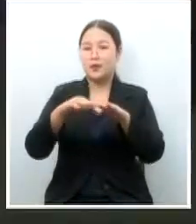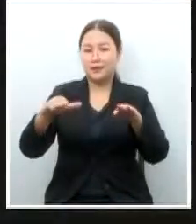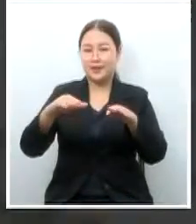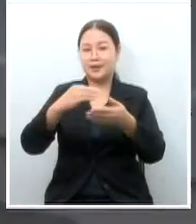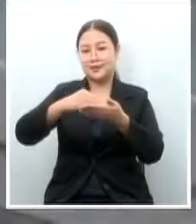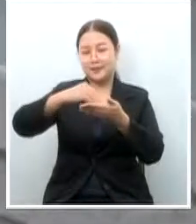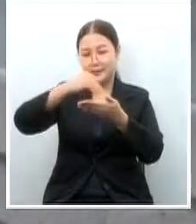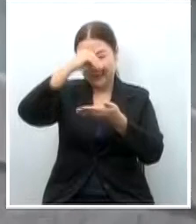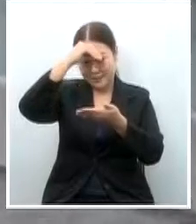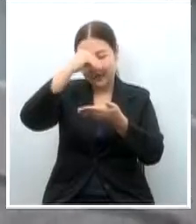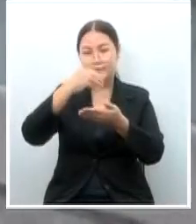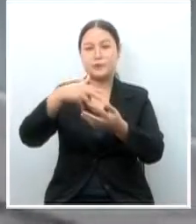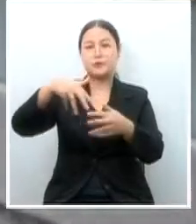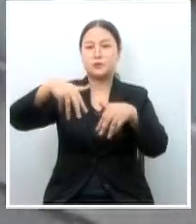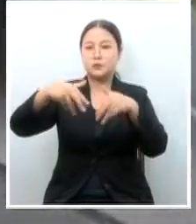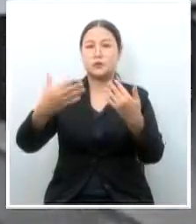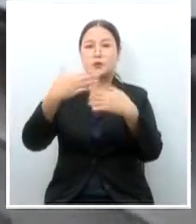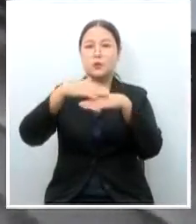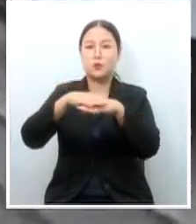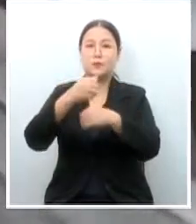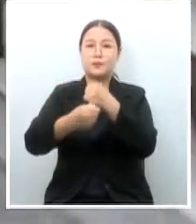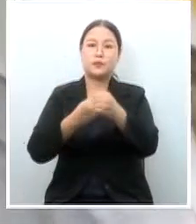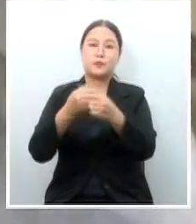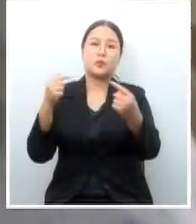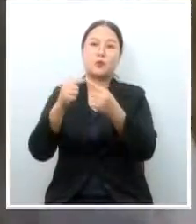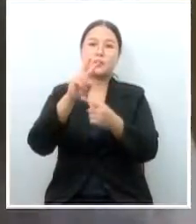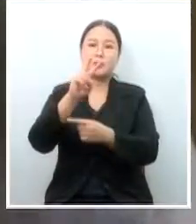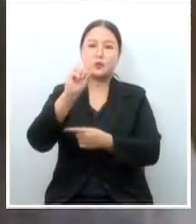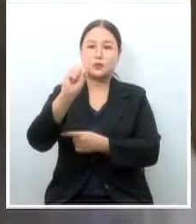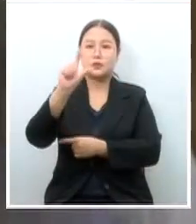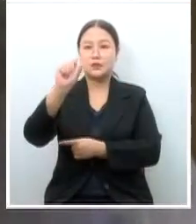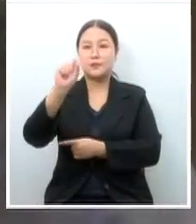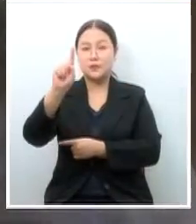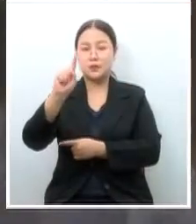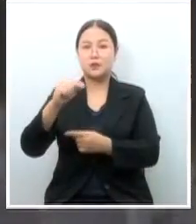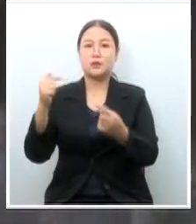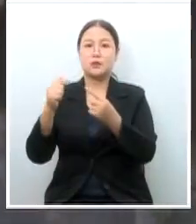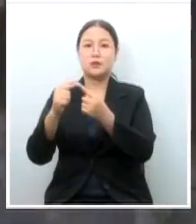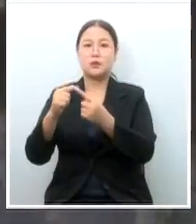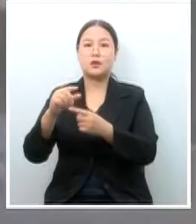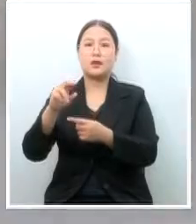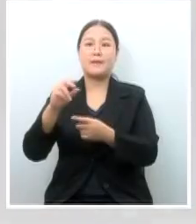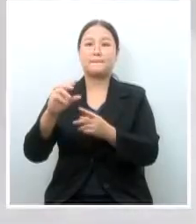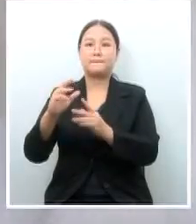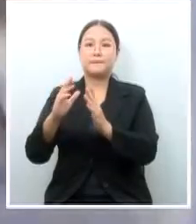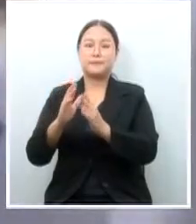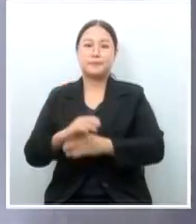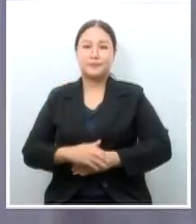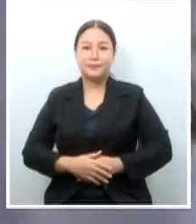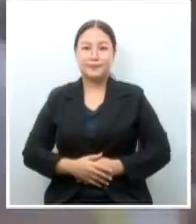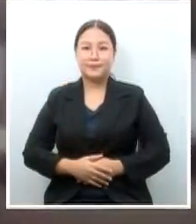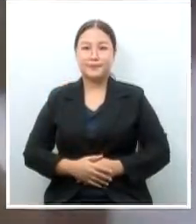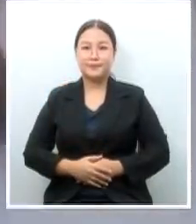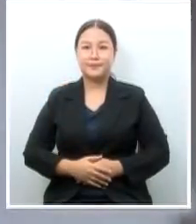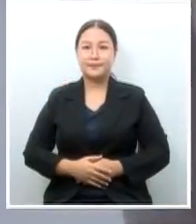21โรงเรียนวัดราชโอรสมีพระบาทสมเด็จพระนั่งเกล้าเจ้าอยู่หัวเป็นศูนย์รวมจิตใจอันเป็นที่